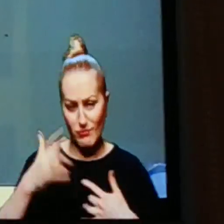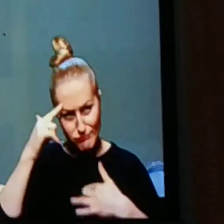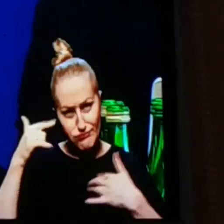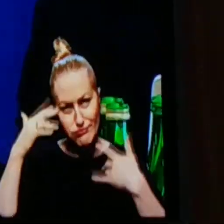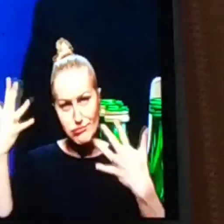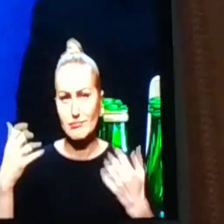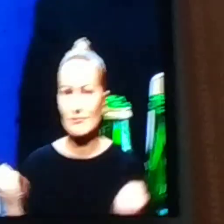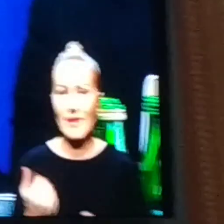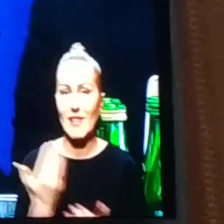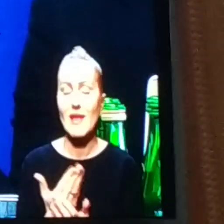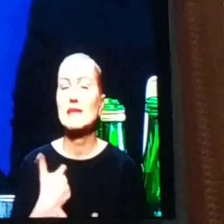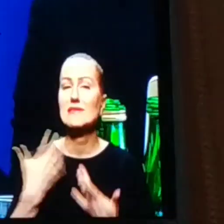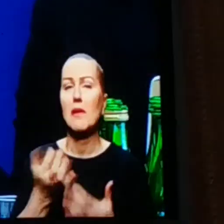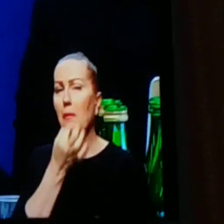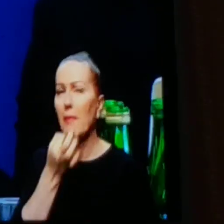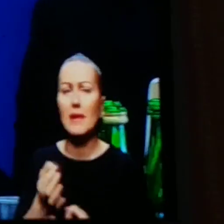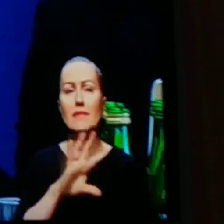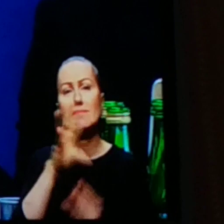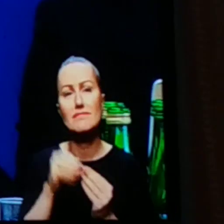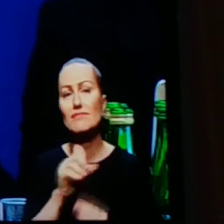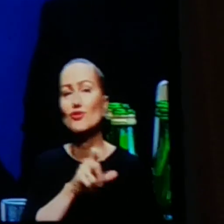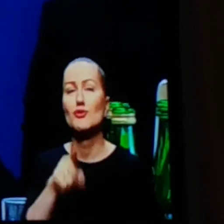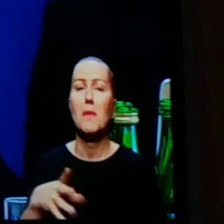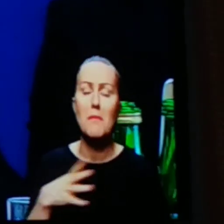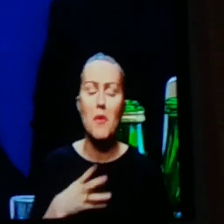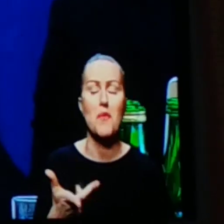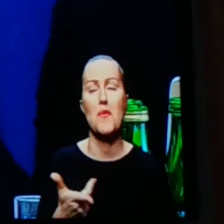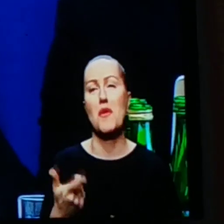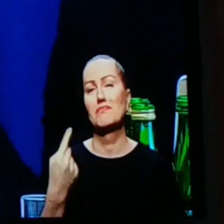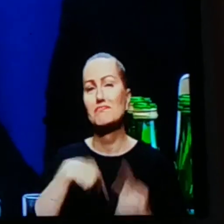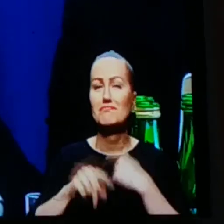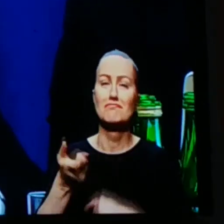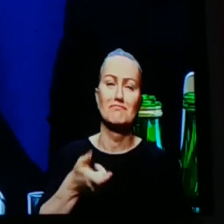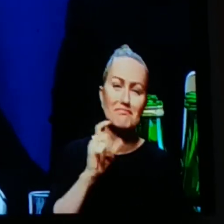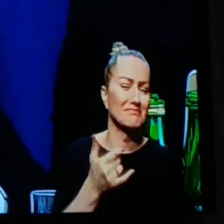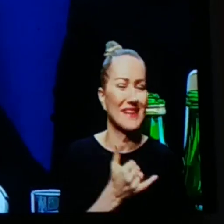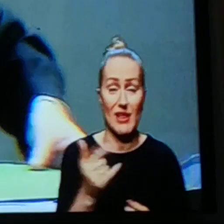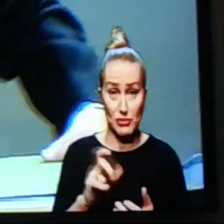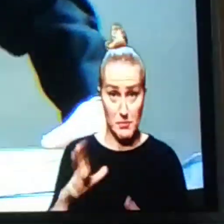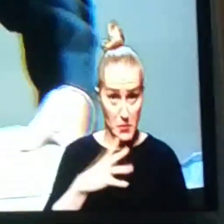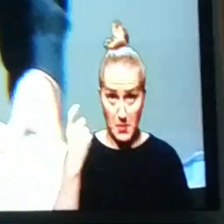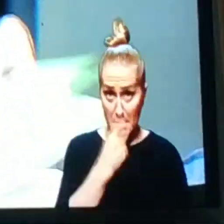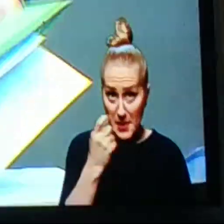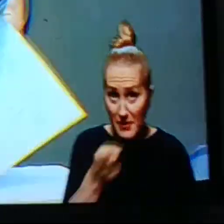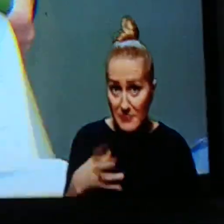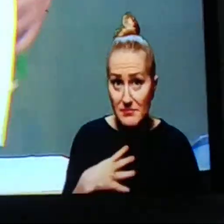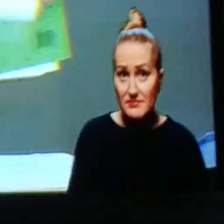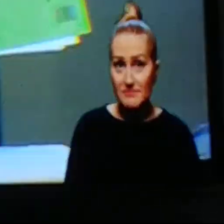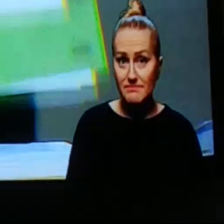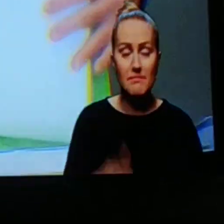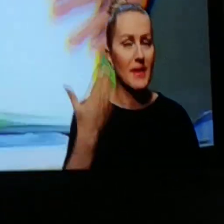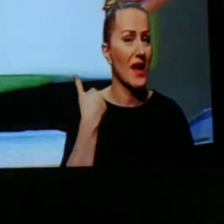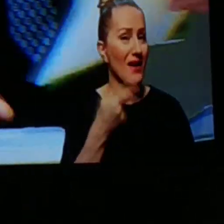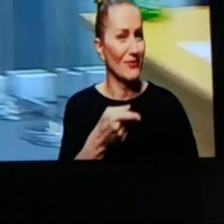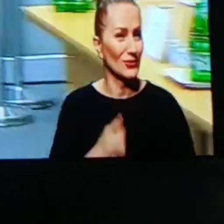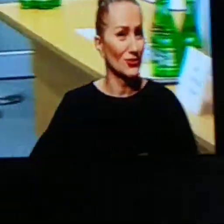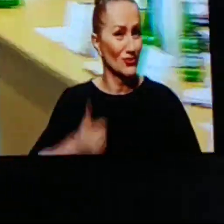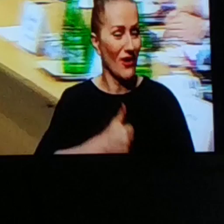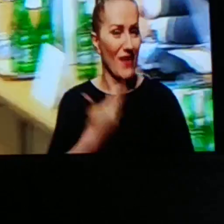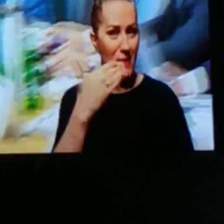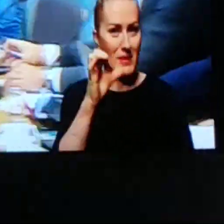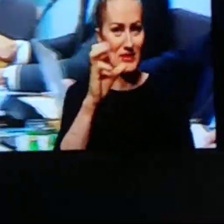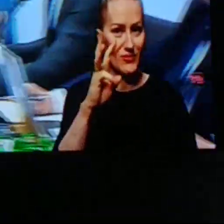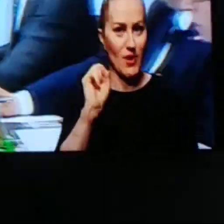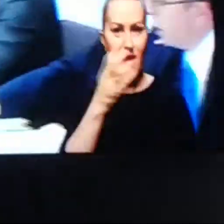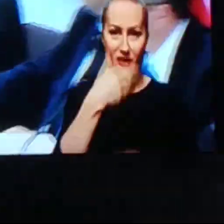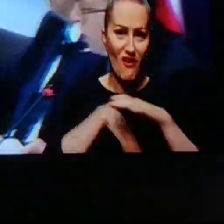wprost zapytać, czy był pan pod wpływem środków bądź substancji odurzających? Krótko mówiąc, czy był pan trzeźwy? Były szef MSWiA wyszedł z